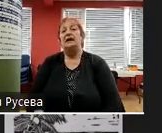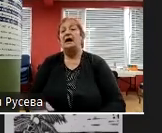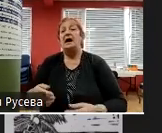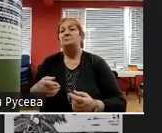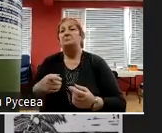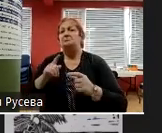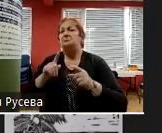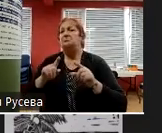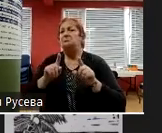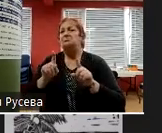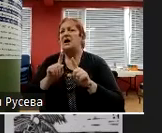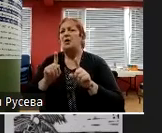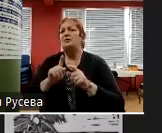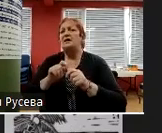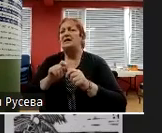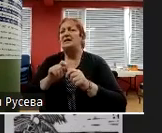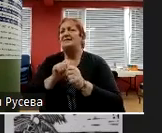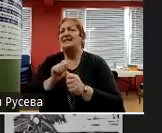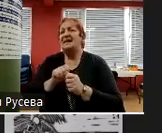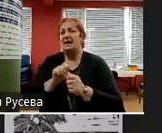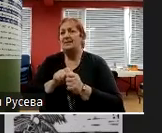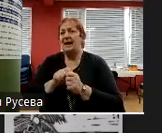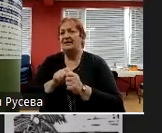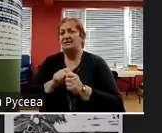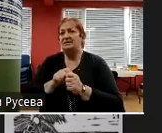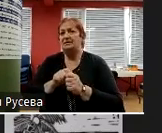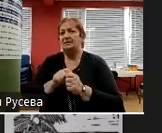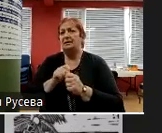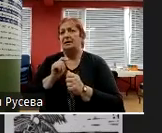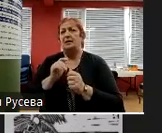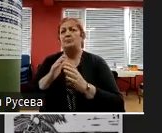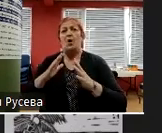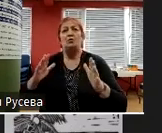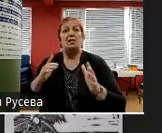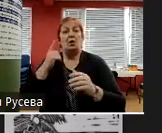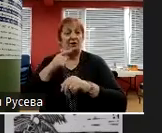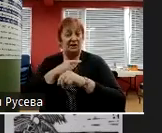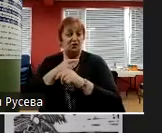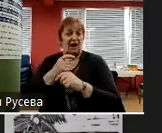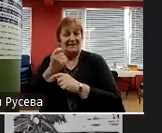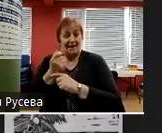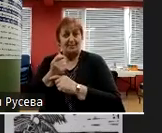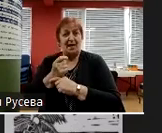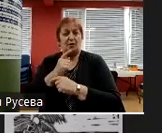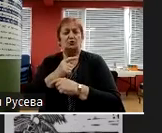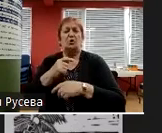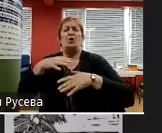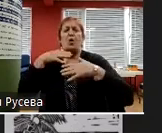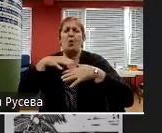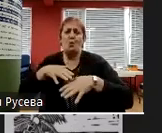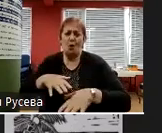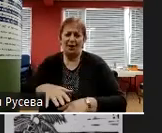Някои не трябва да се правят сесии по-дълги от час и нещо, защото стават